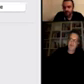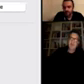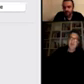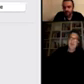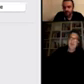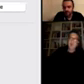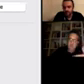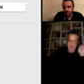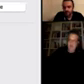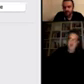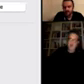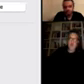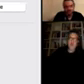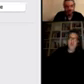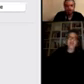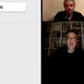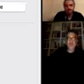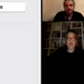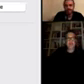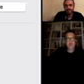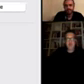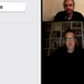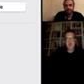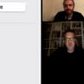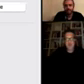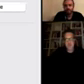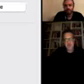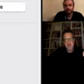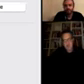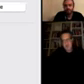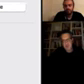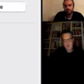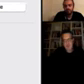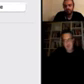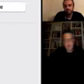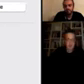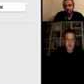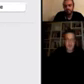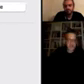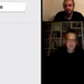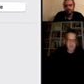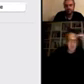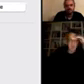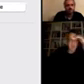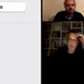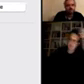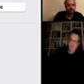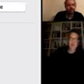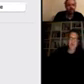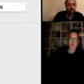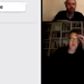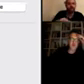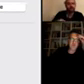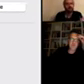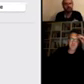sonra yine bu kulübün üyelerinin de katıldığı bir üretim süreci yaşandı. İşte burada bunlar hep bizim ekip ve